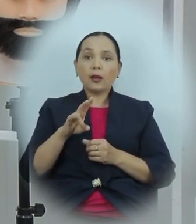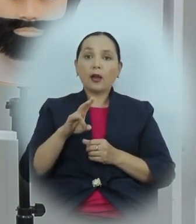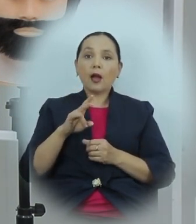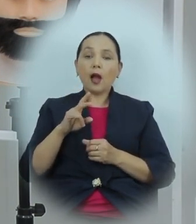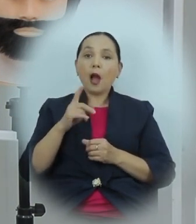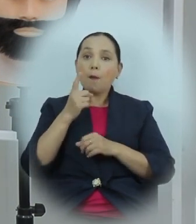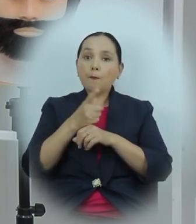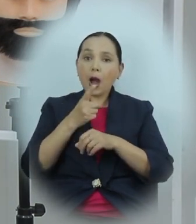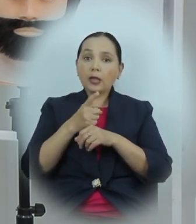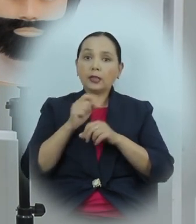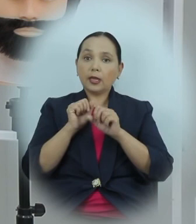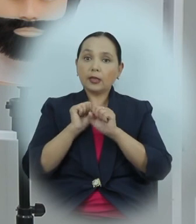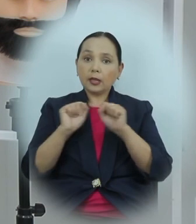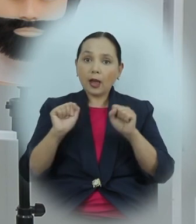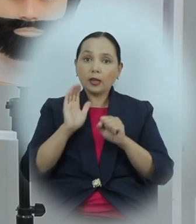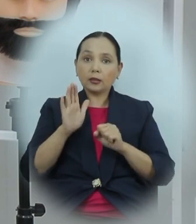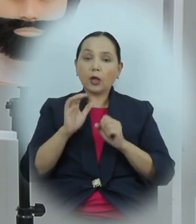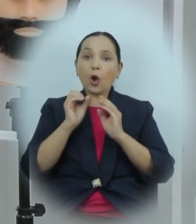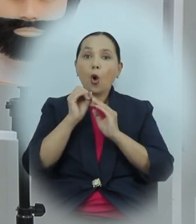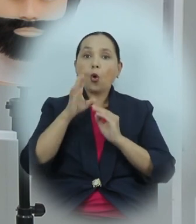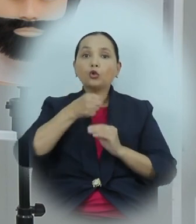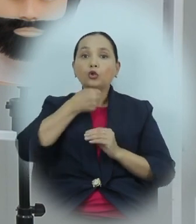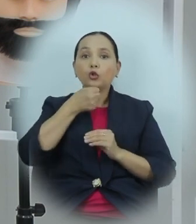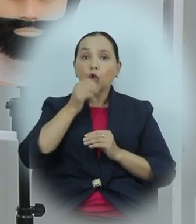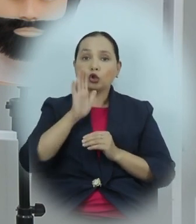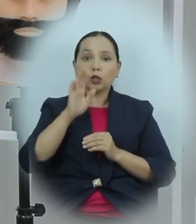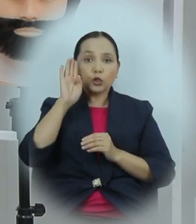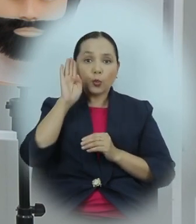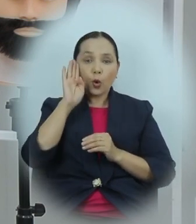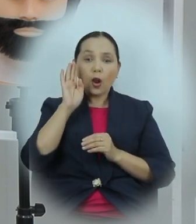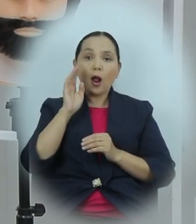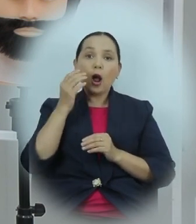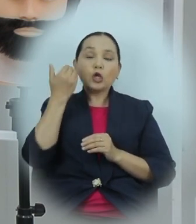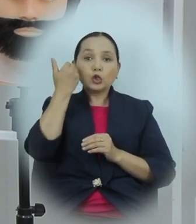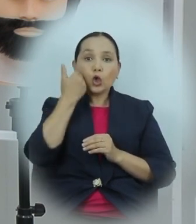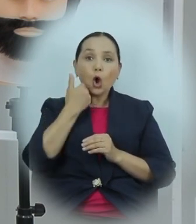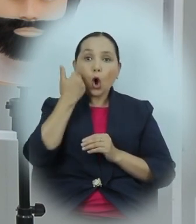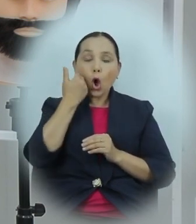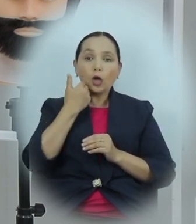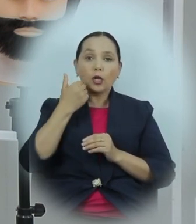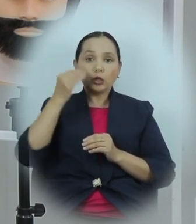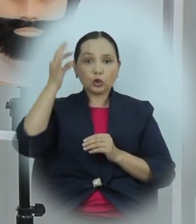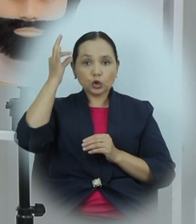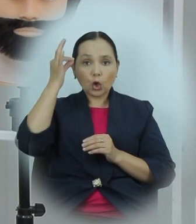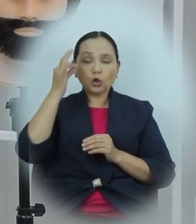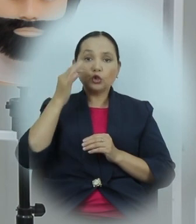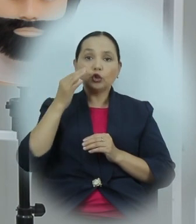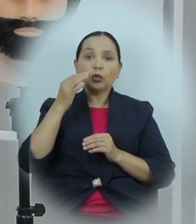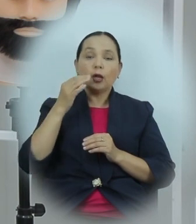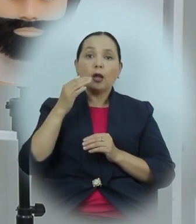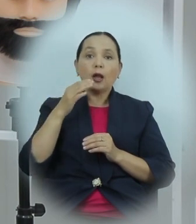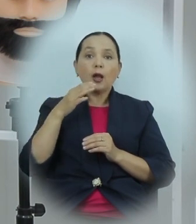qat'iyan man etiladi. 14 yoshgacha bo'lgan bolalarda soqol, ya'ni soch viski